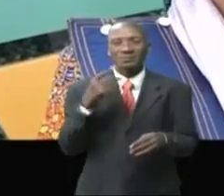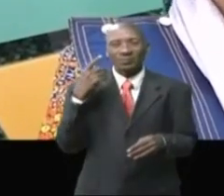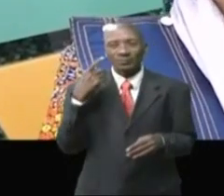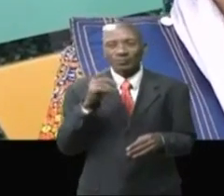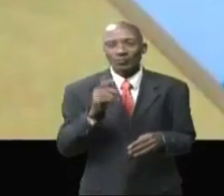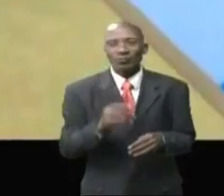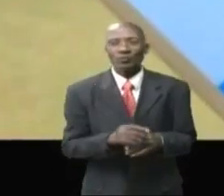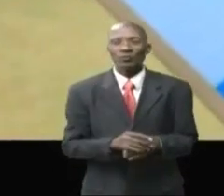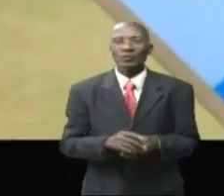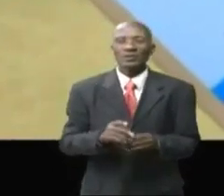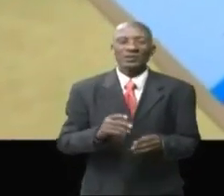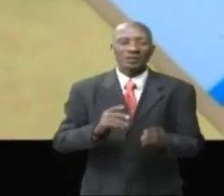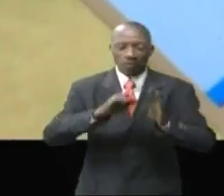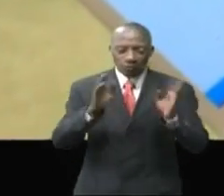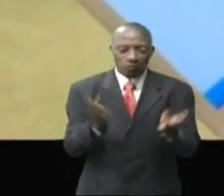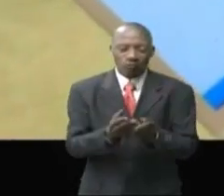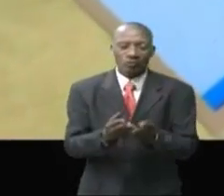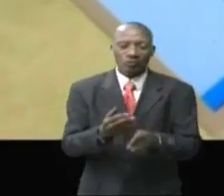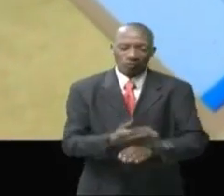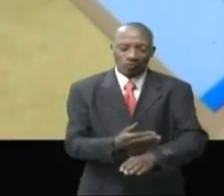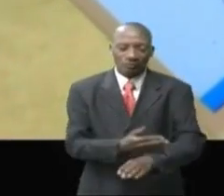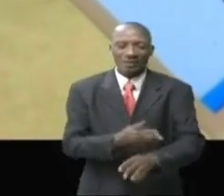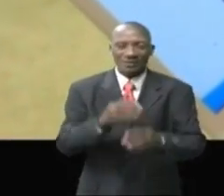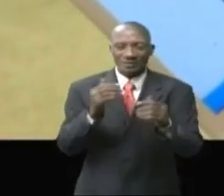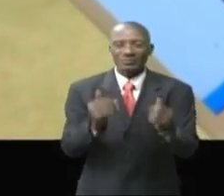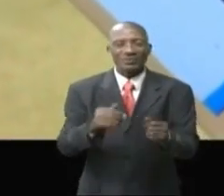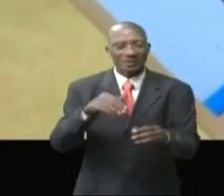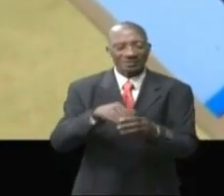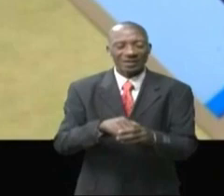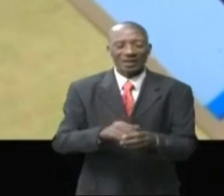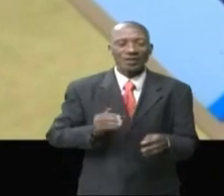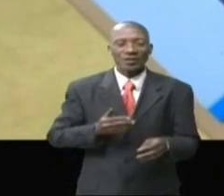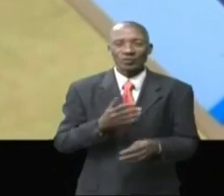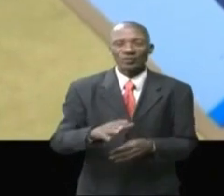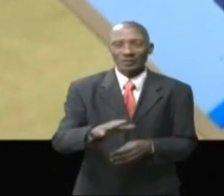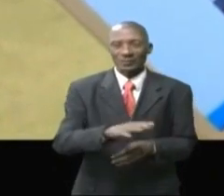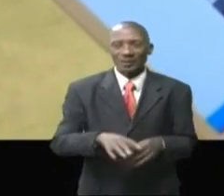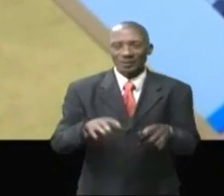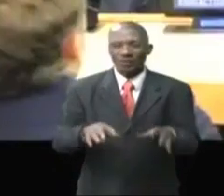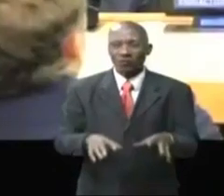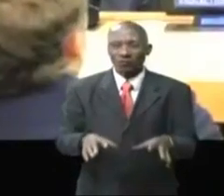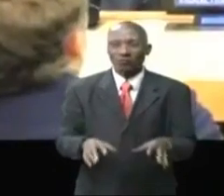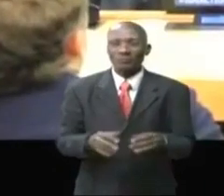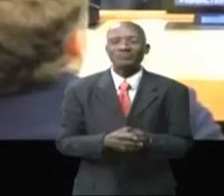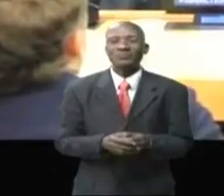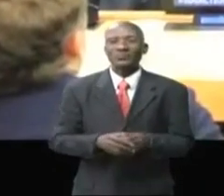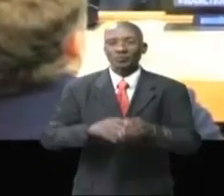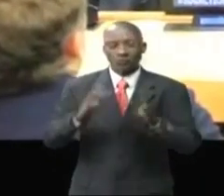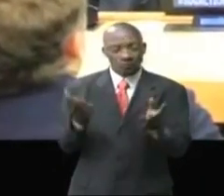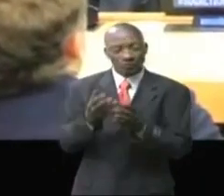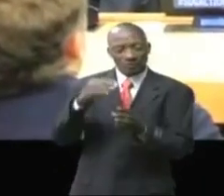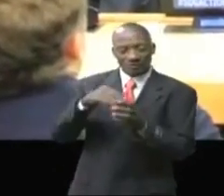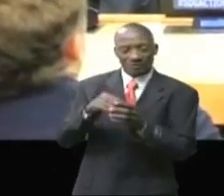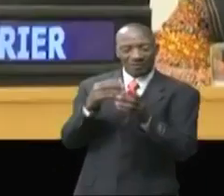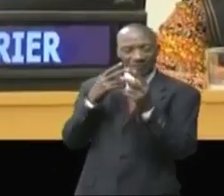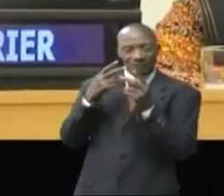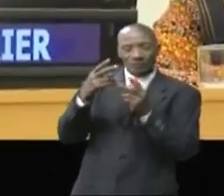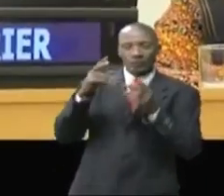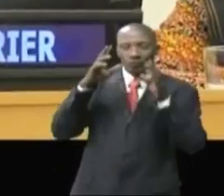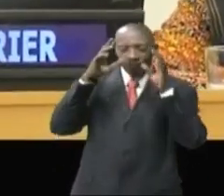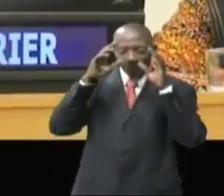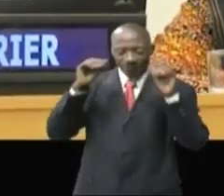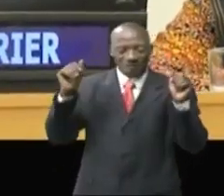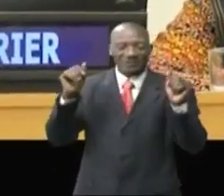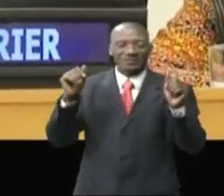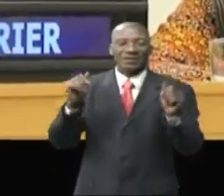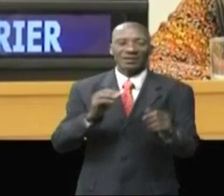pendant la guerre. À mi-parcours des ODD et au regard des engagements pris par le chef de l'État, la RDC s'engage à